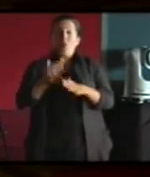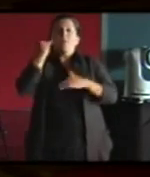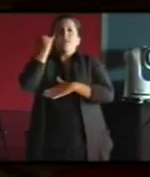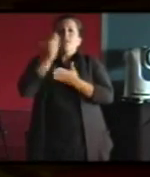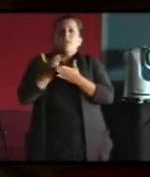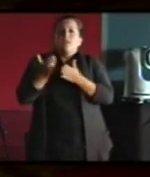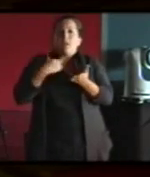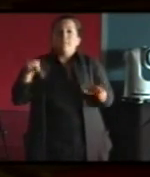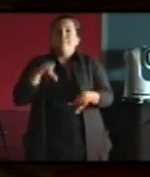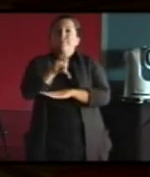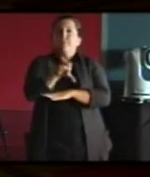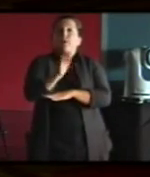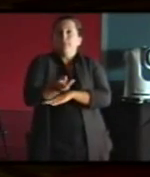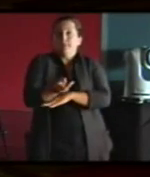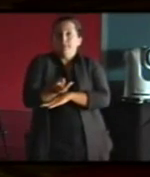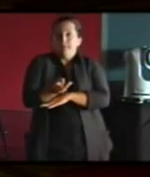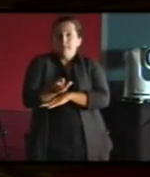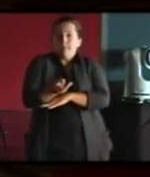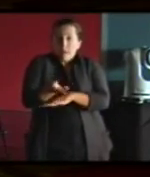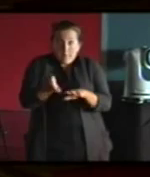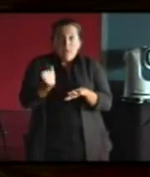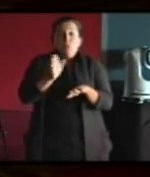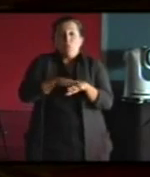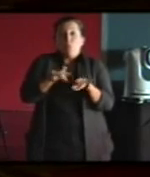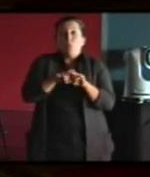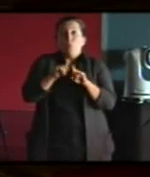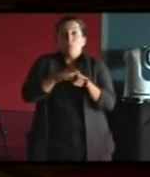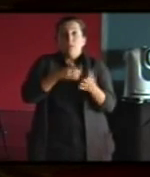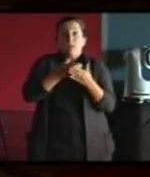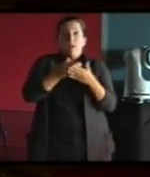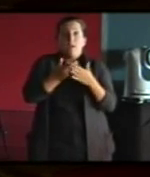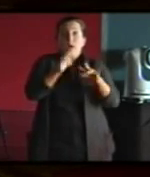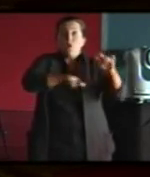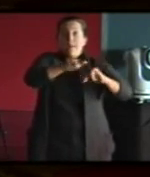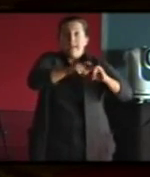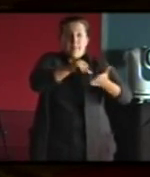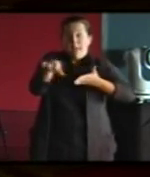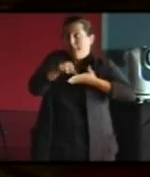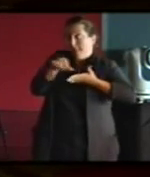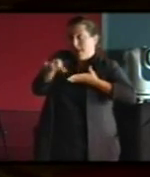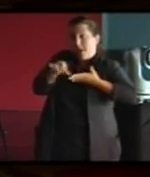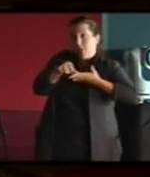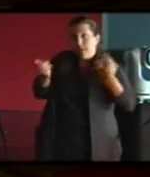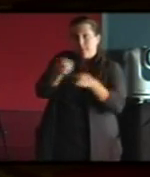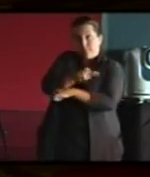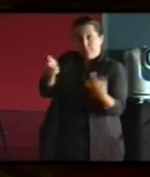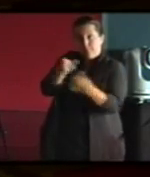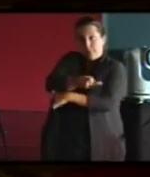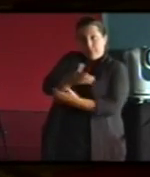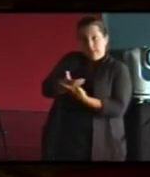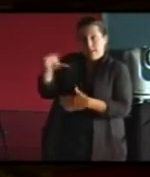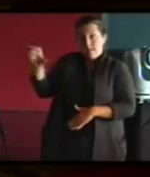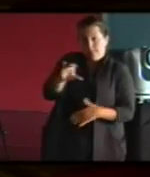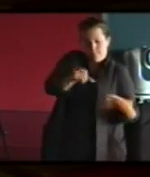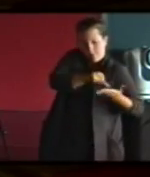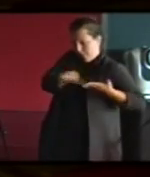imaginons qu'on n'ait pas de dette, et du côté de l'autre côté, vous avez un actif qui produit un loyer. Cet actif, il est composé de